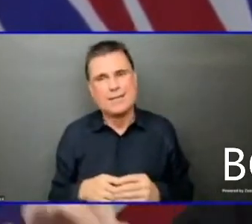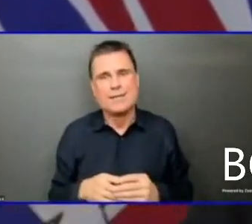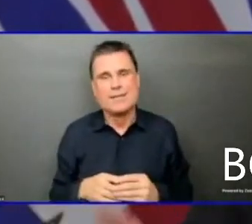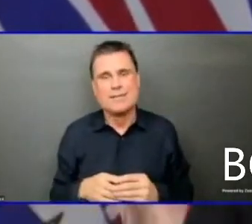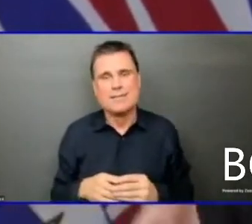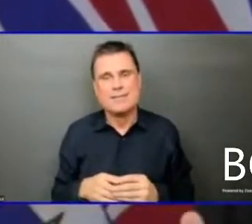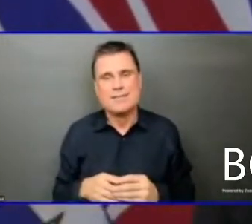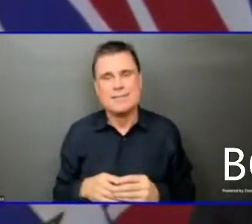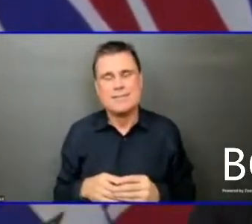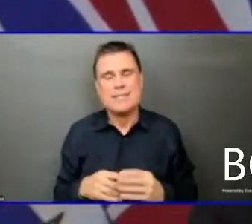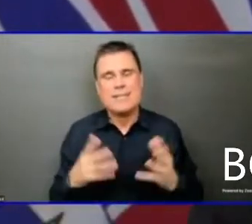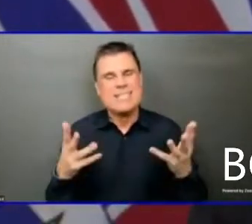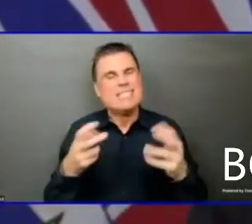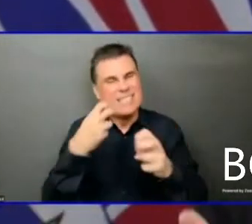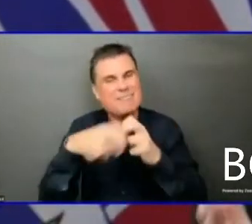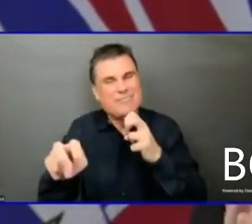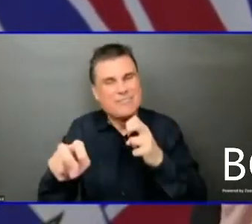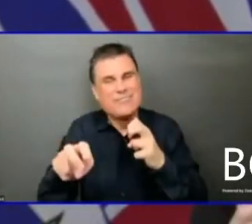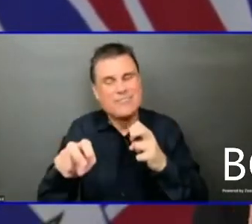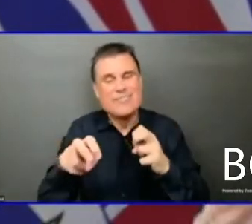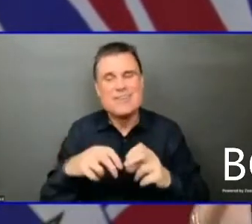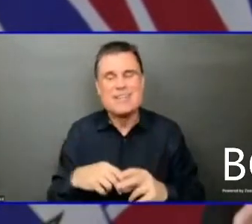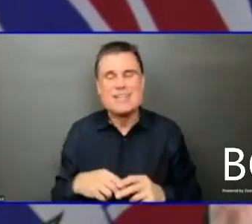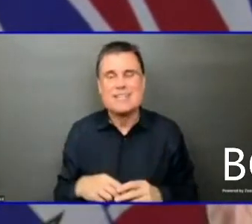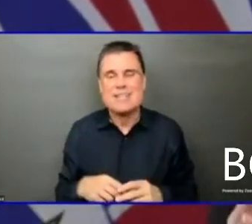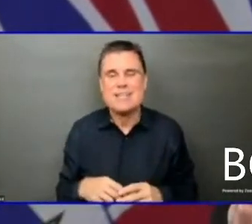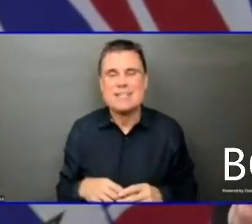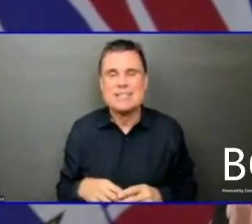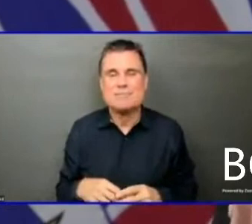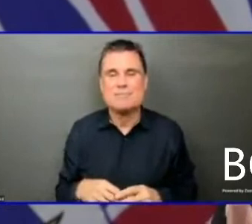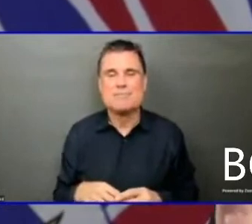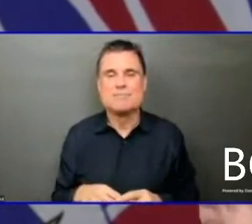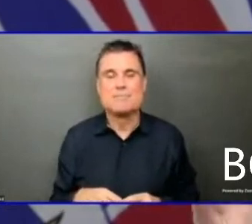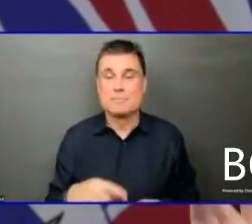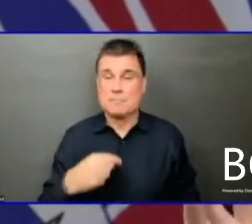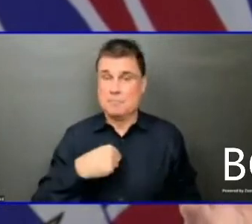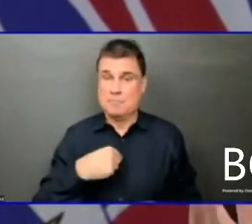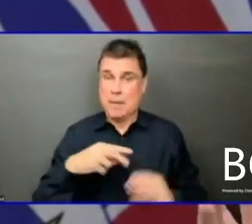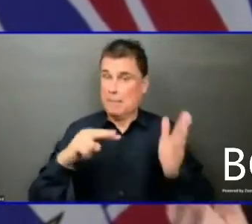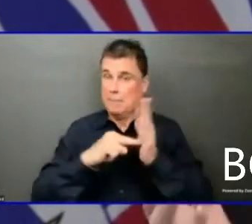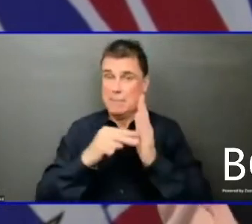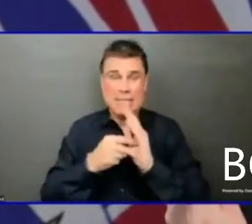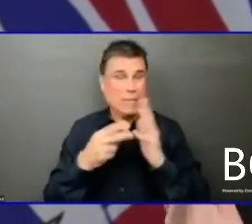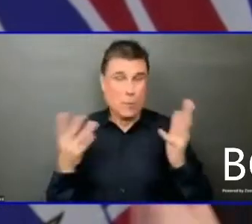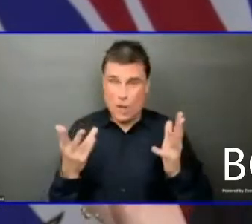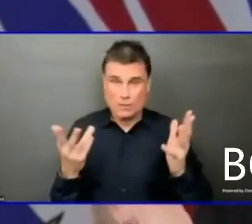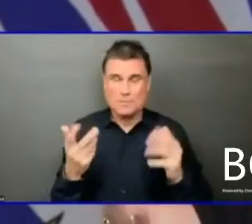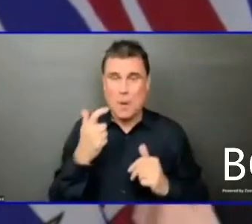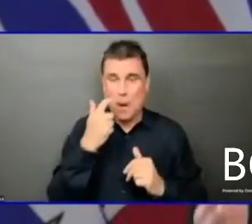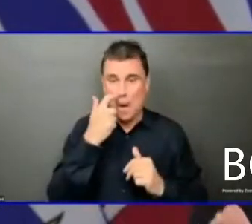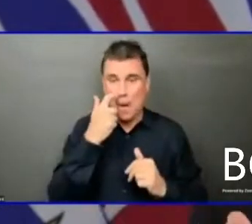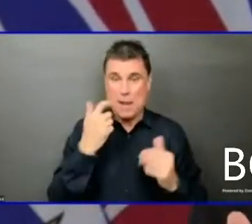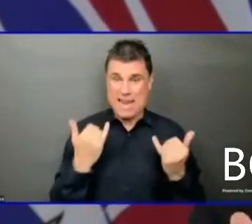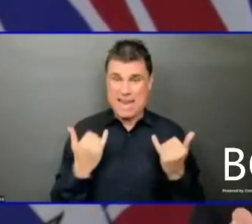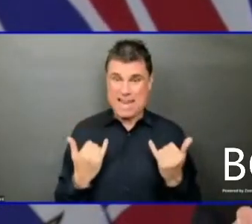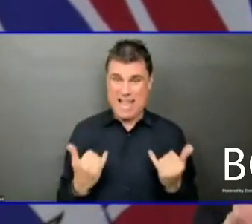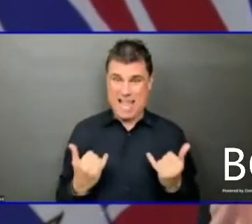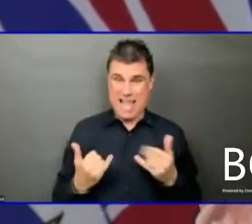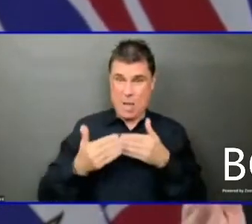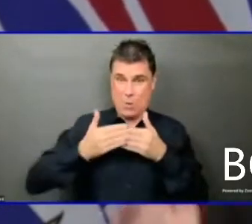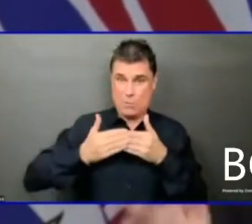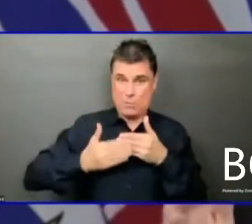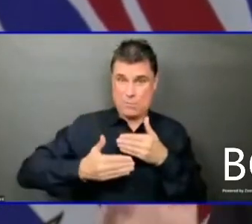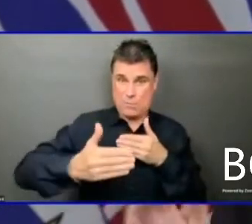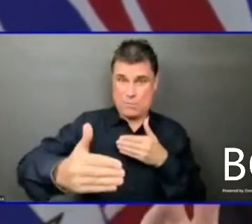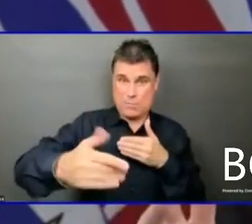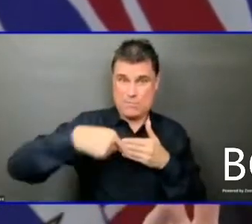2月1号。 What I'm saying is, 但是我想说的是，我们在看我们所处的环境 uncertainty, and that